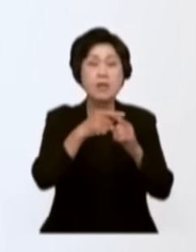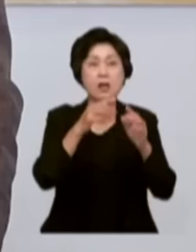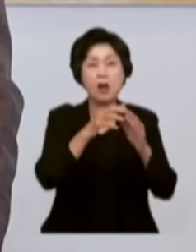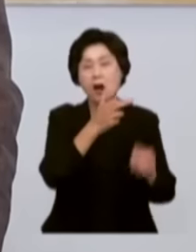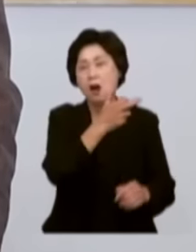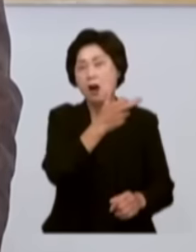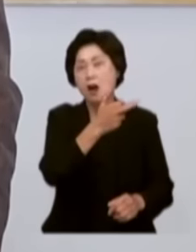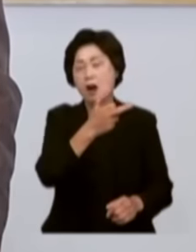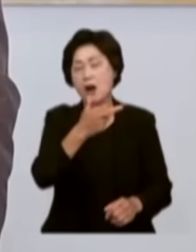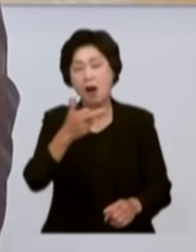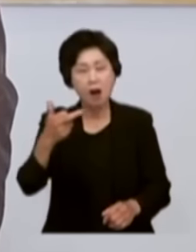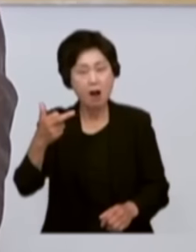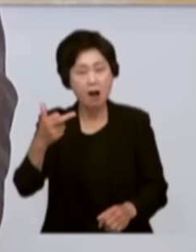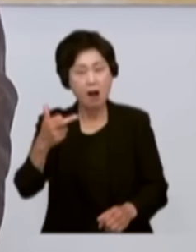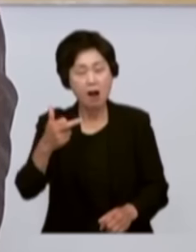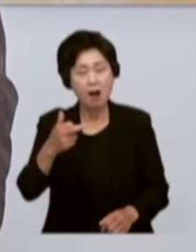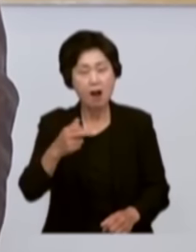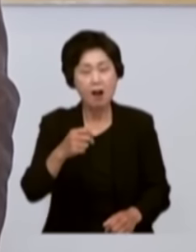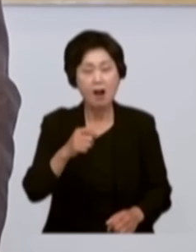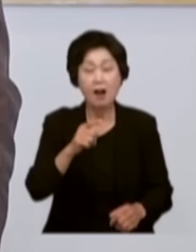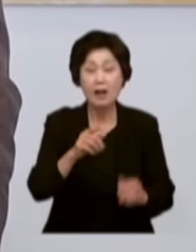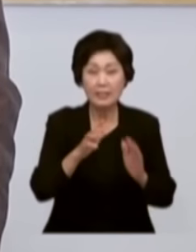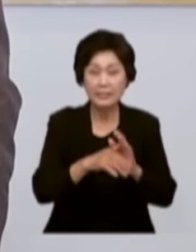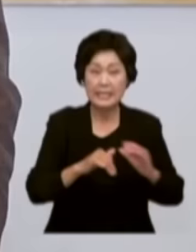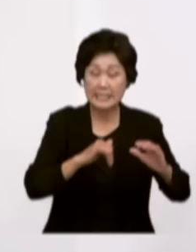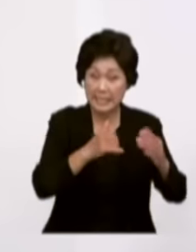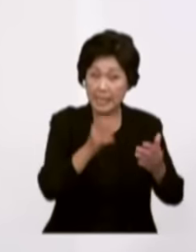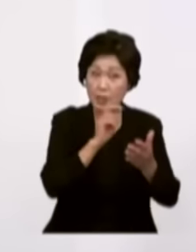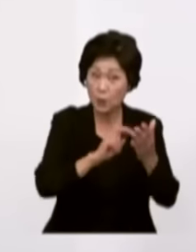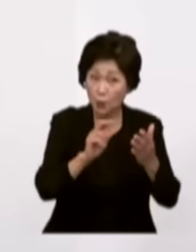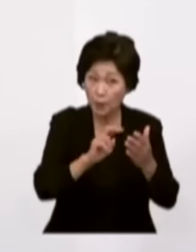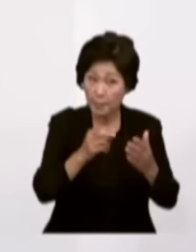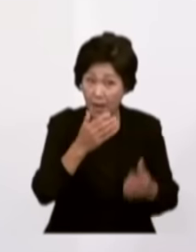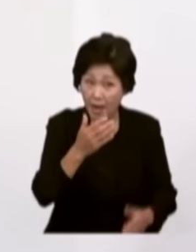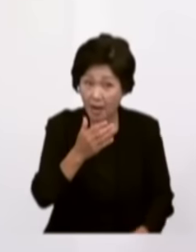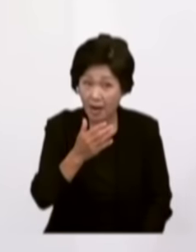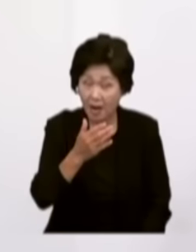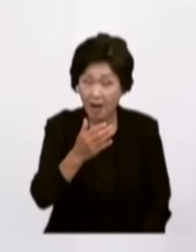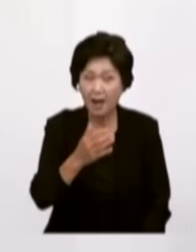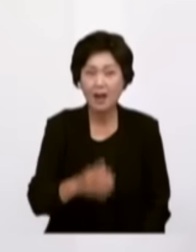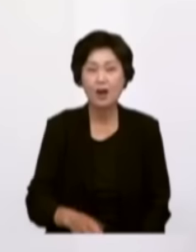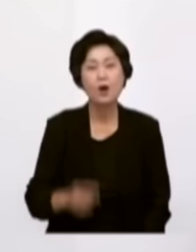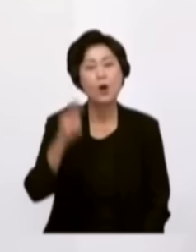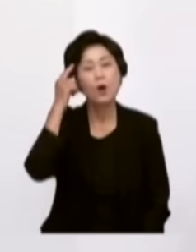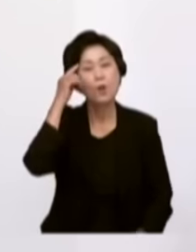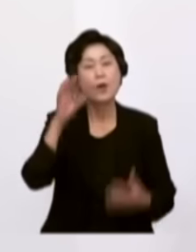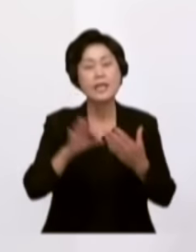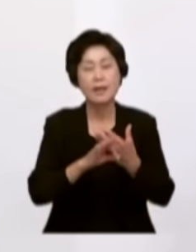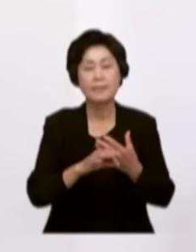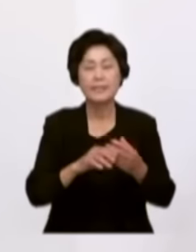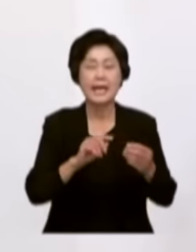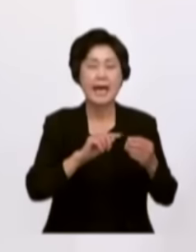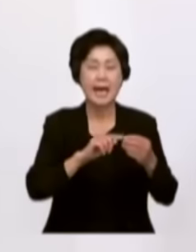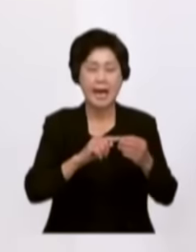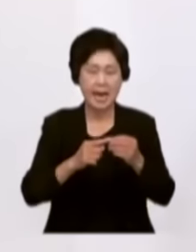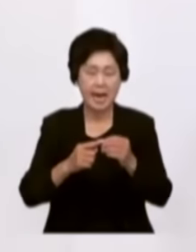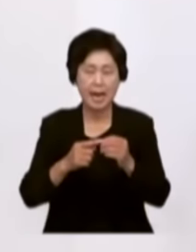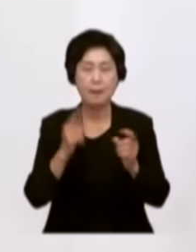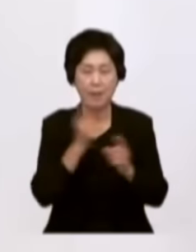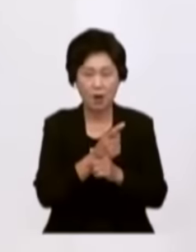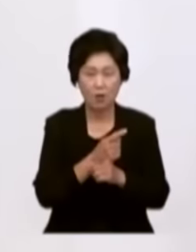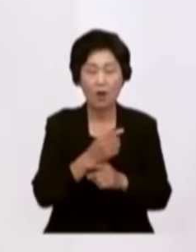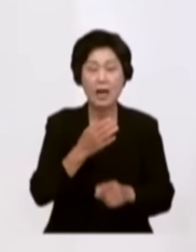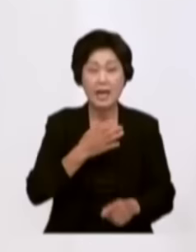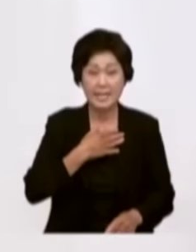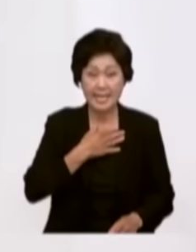봤어요. 아니 거기서 세상 노래 하진 않았을 거 아니에요? 아니 세상 노래 했어요. 그래요? 네, 세상 노래를 왜냐면 저 가사를 바꿨어요. 개사에서. 아, 개사에서.